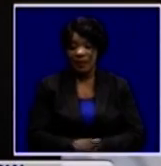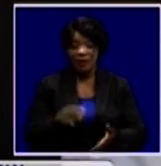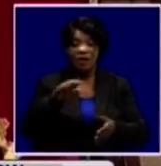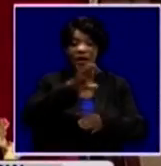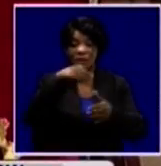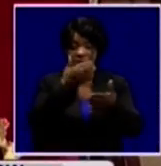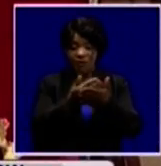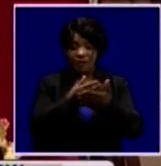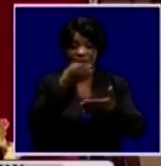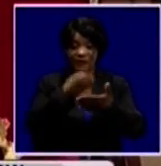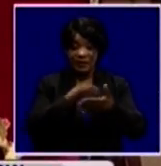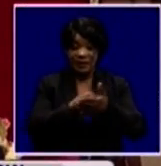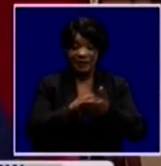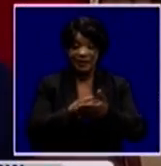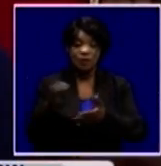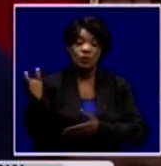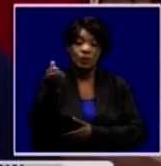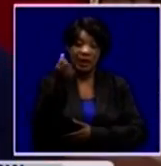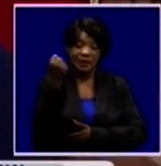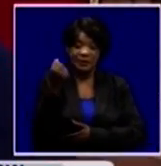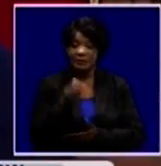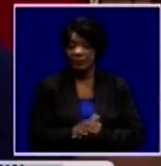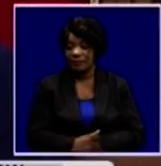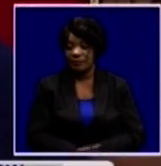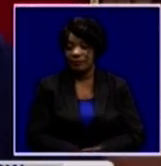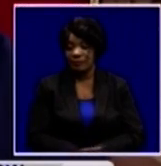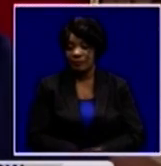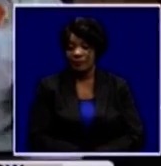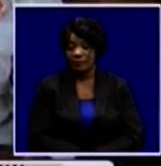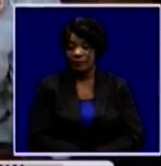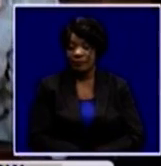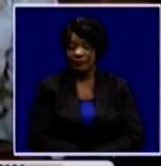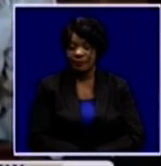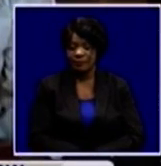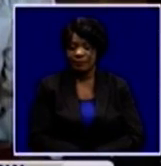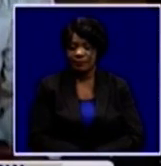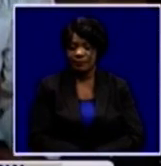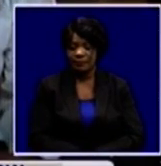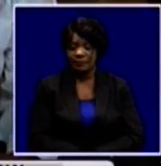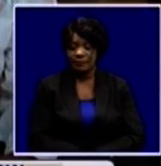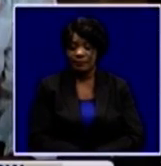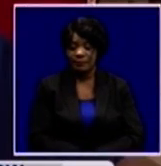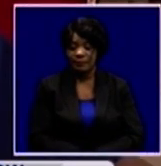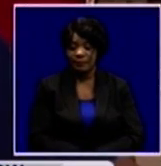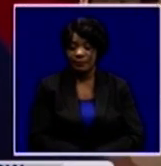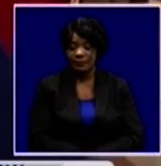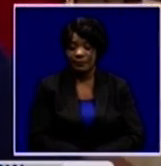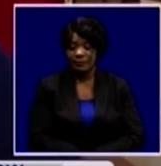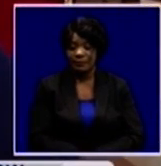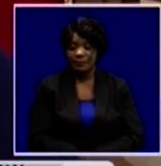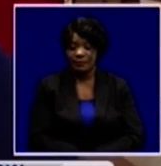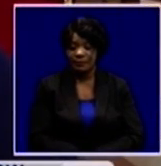yonse. Farmers valira maningi na manje kwa maonana kulisira milisi sibala